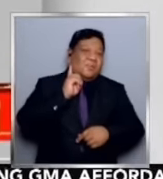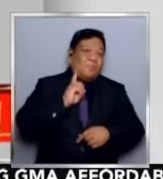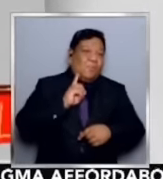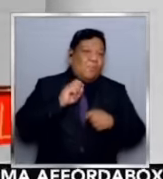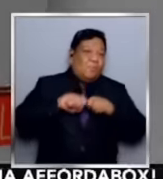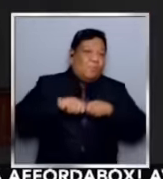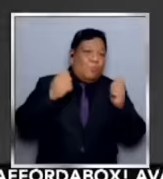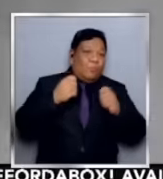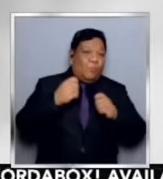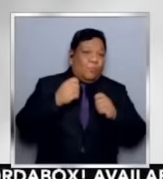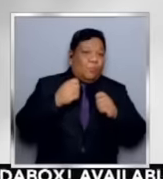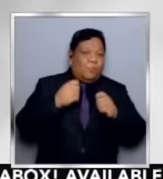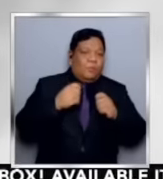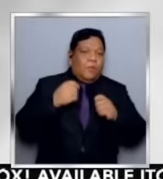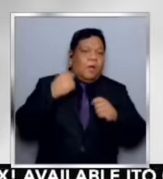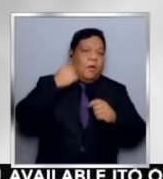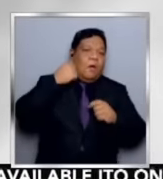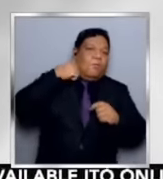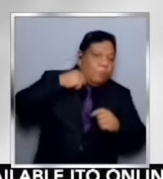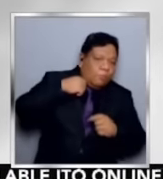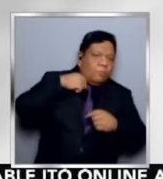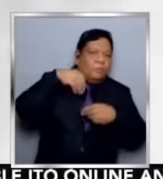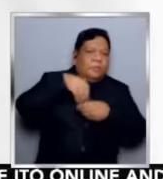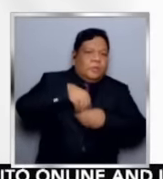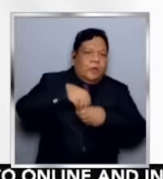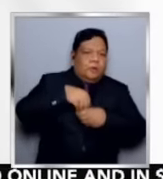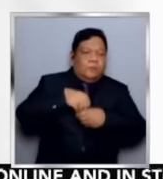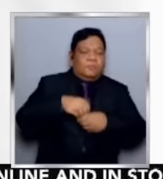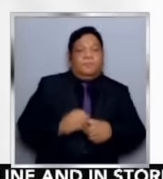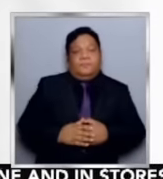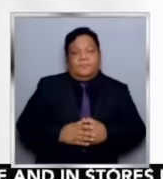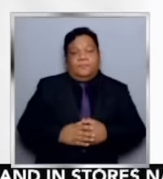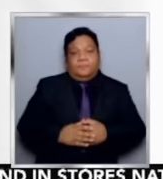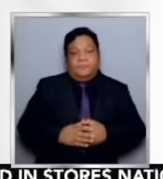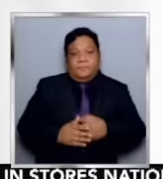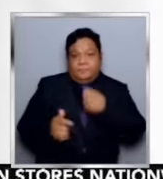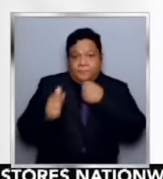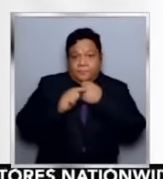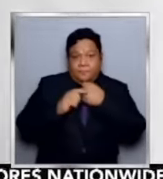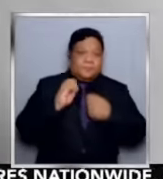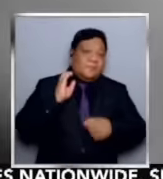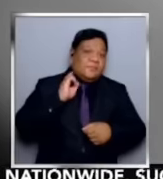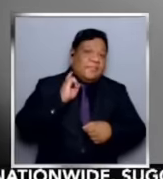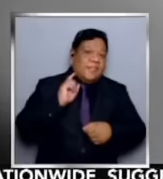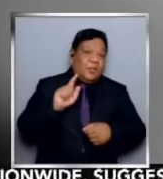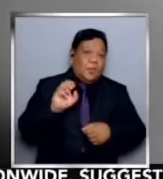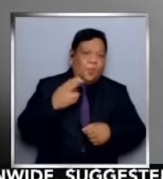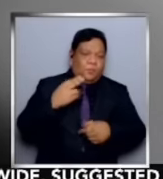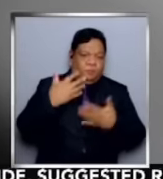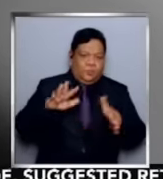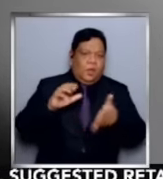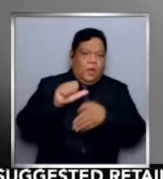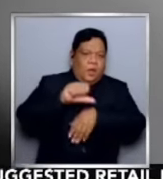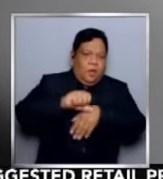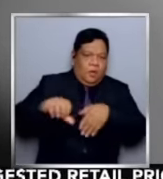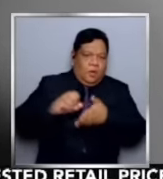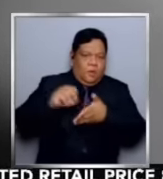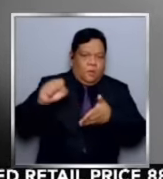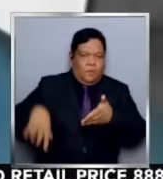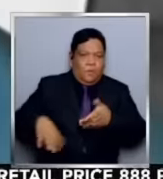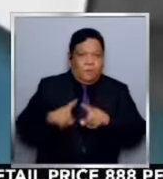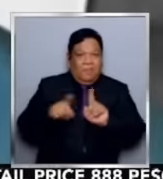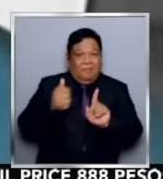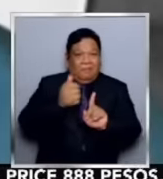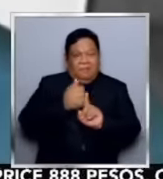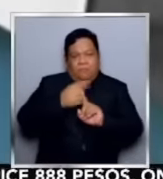papunta sa loob. Natanggal na ang ngipin sa leeg ng babae at maayos na ang kanyang lagay ngayon. Pero na-trauma sa nangyari. My